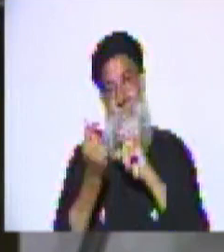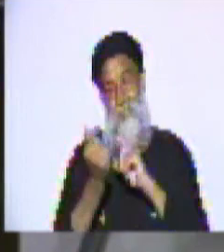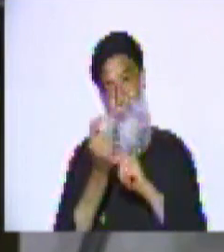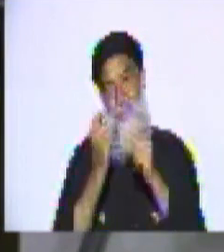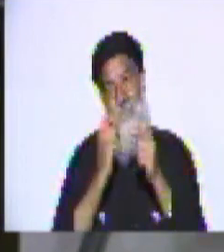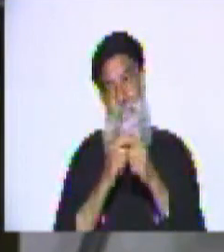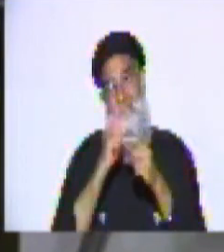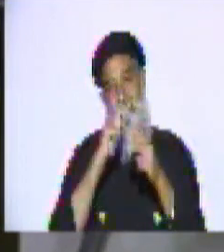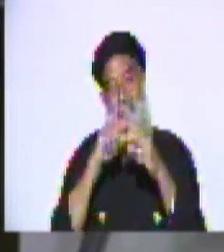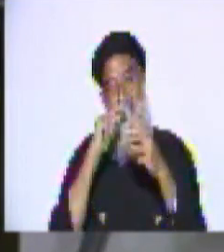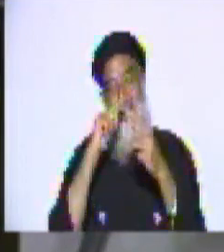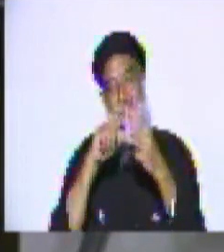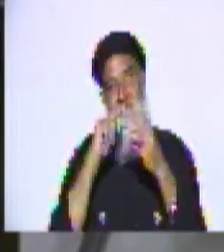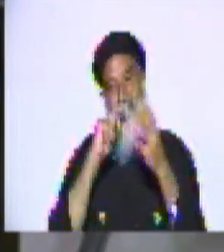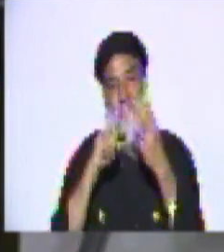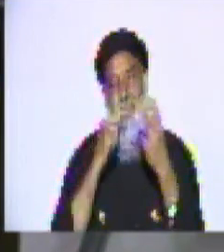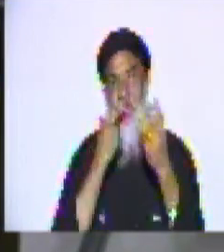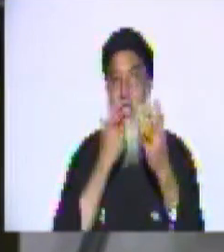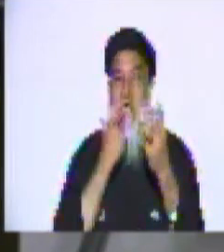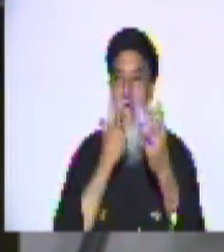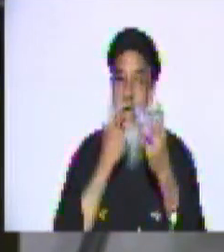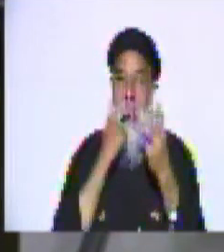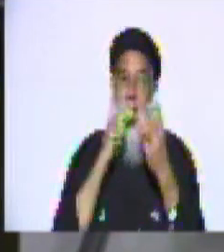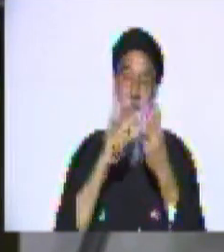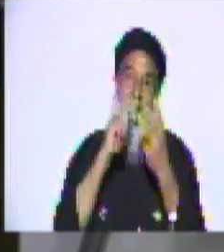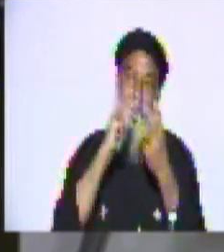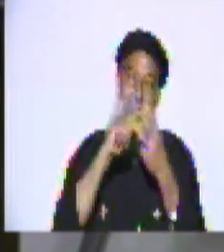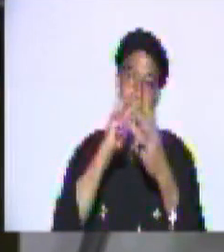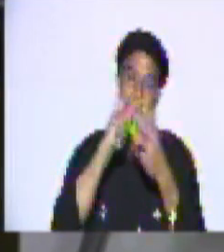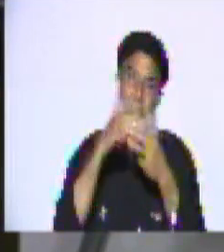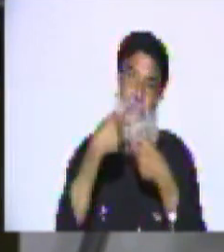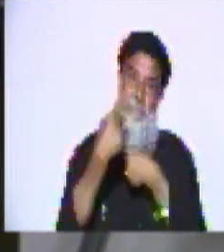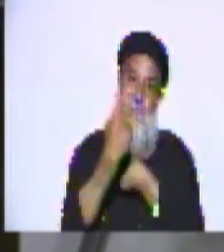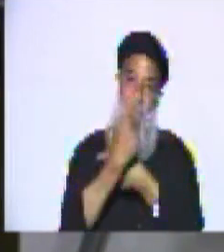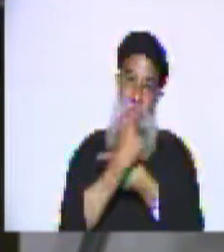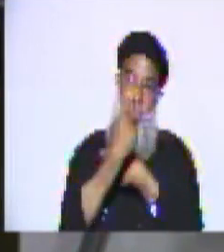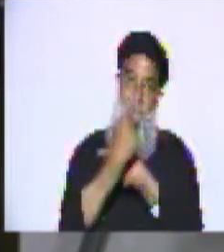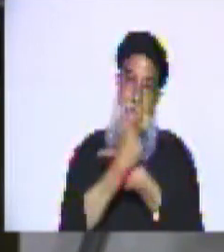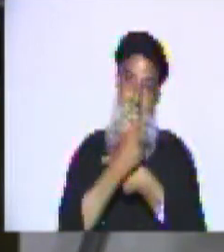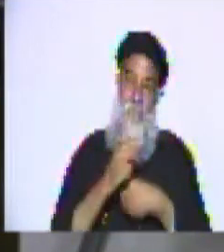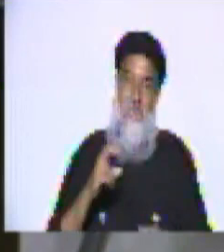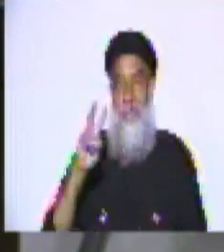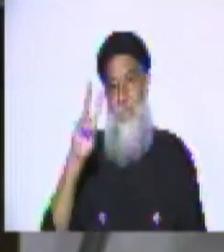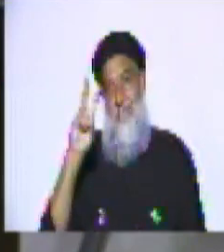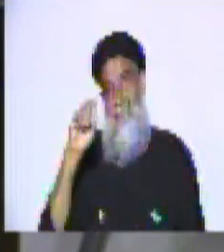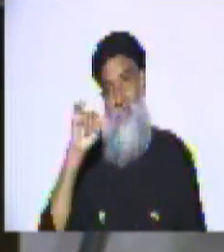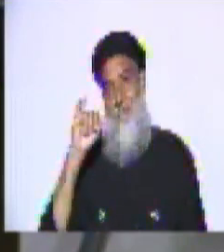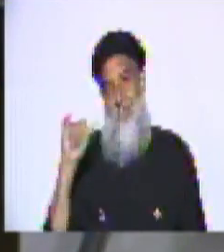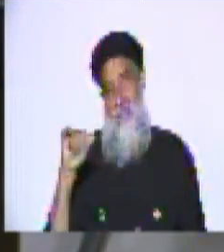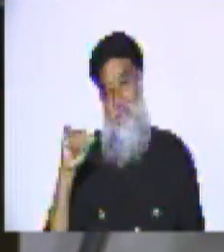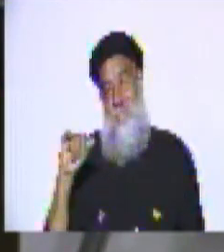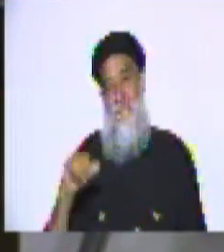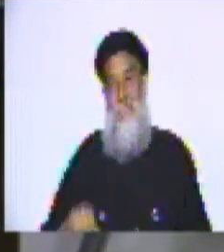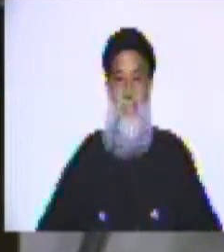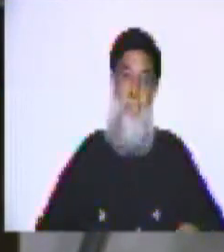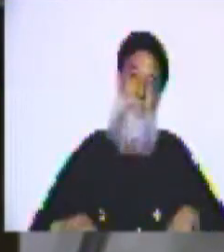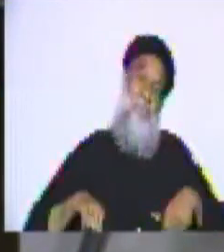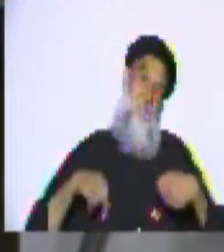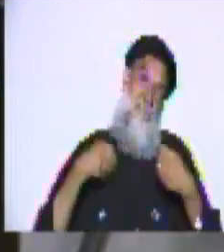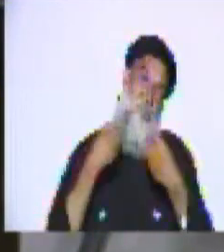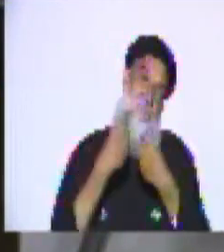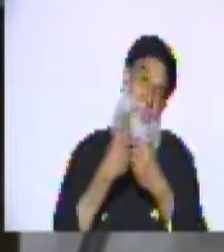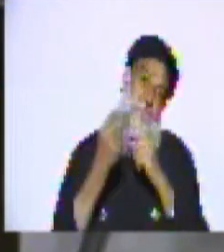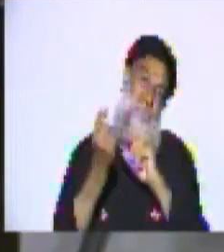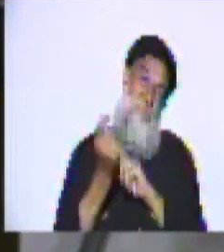في 3 سنين، فهم تميزوا عن 70 في انهم عاشوا مع